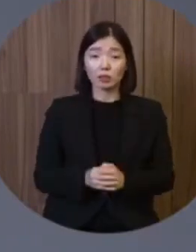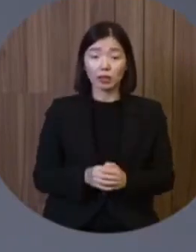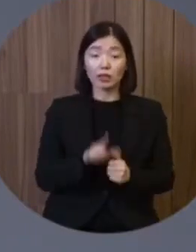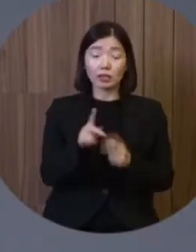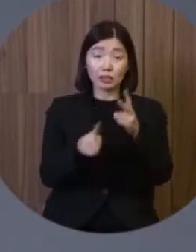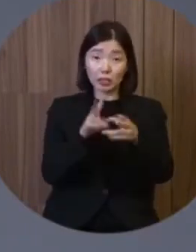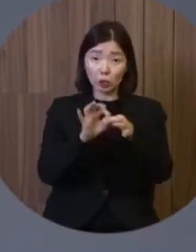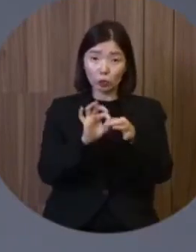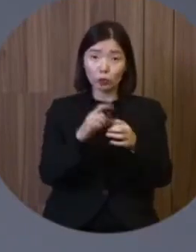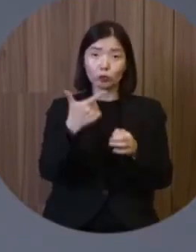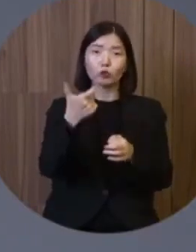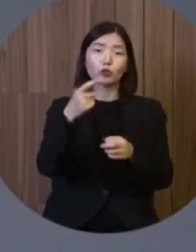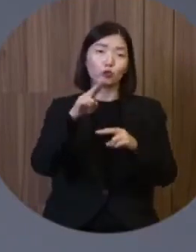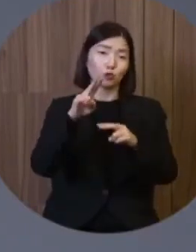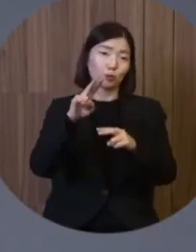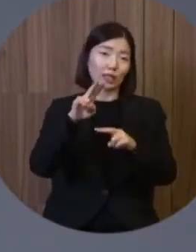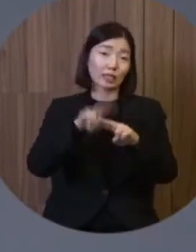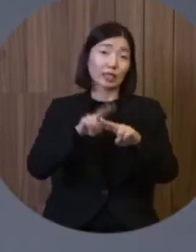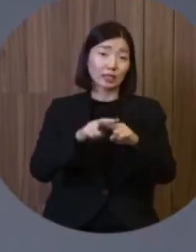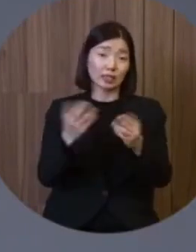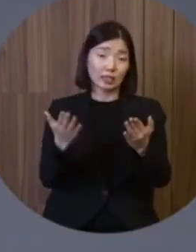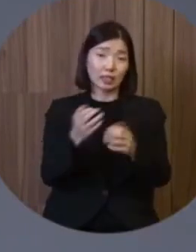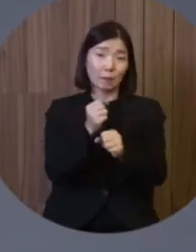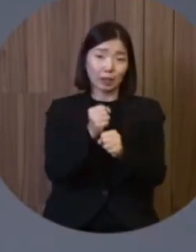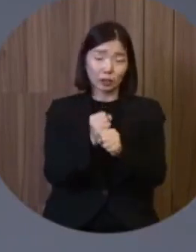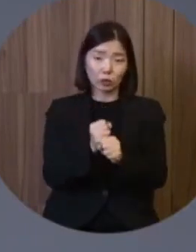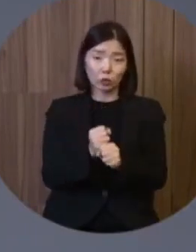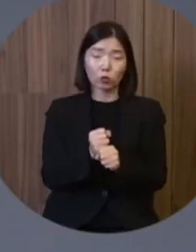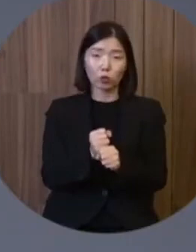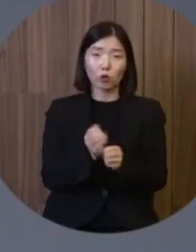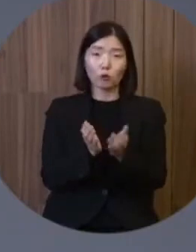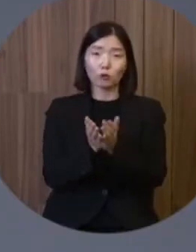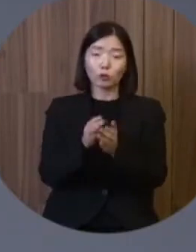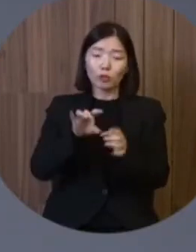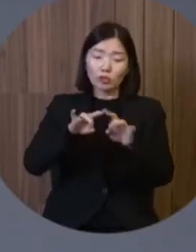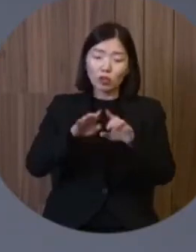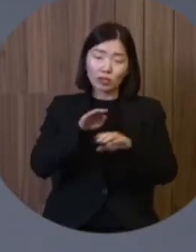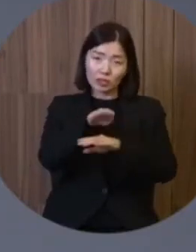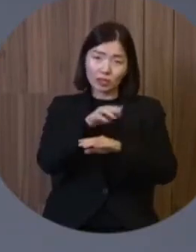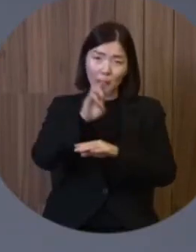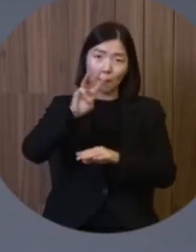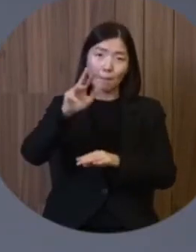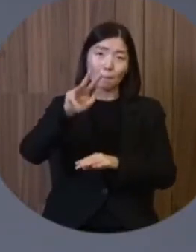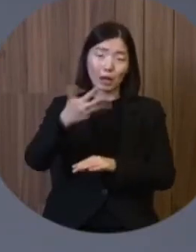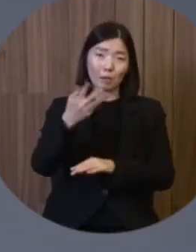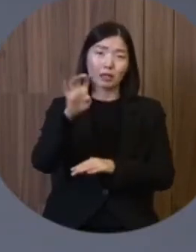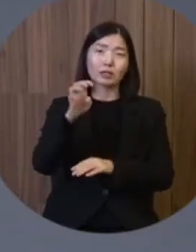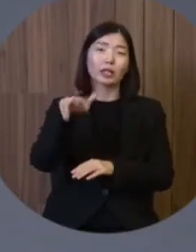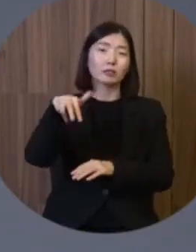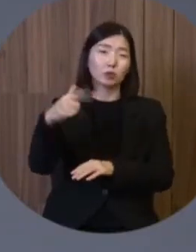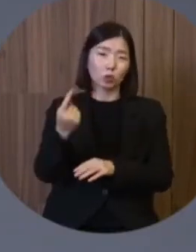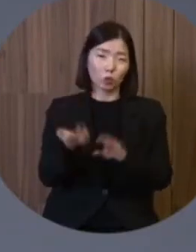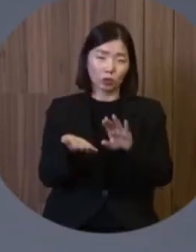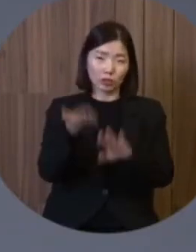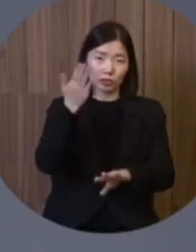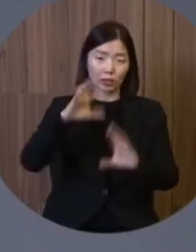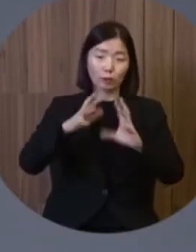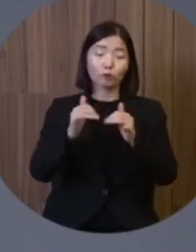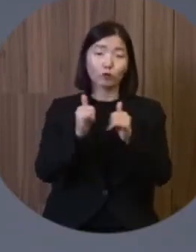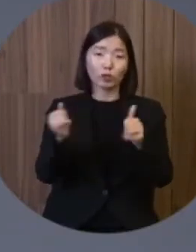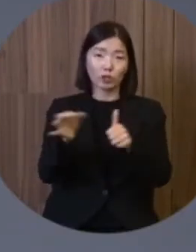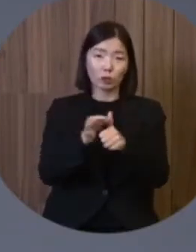제조산업을 통해 66만 개 일자리를 만들겠습니다. 군산형 일자리, 전기자동차, 840조가 넘는 국민연금을